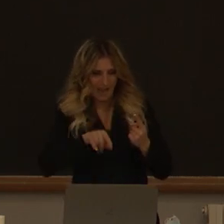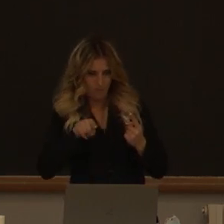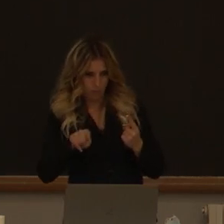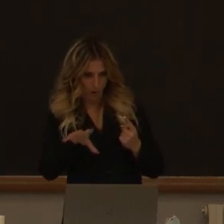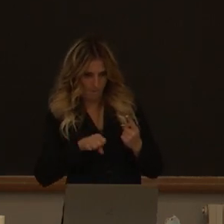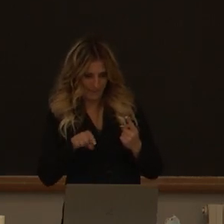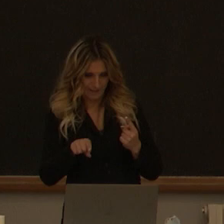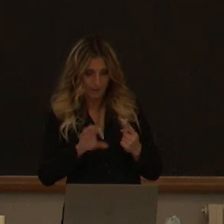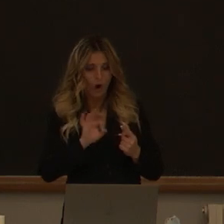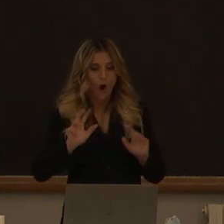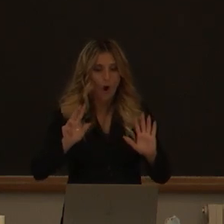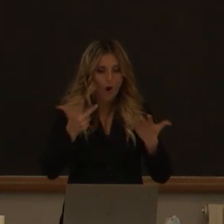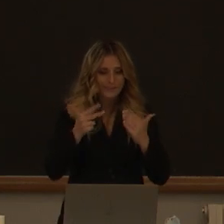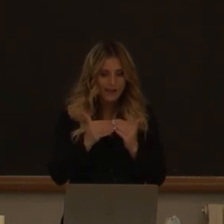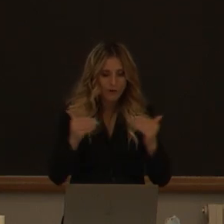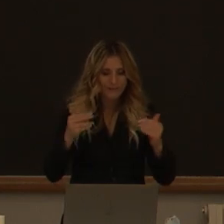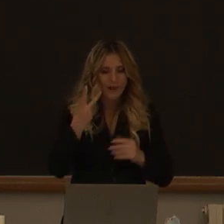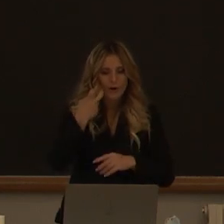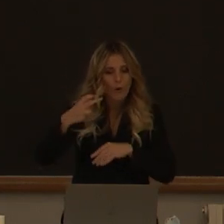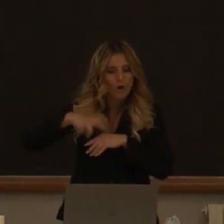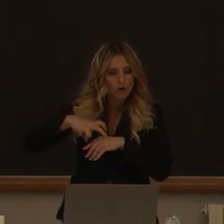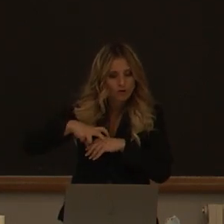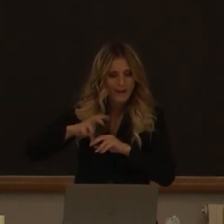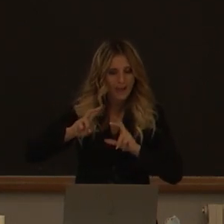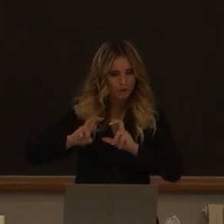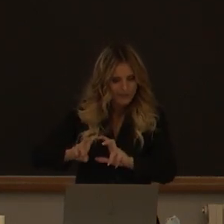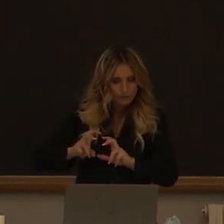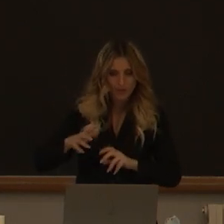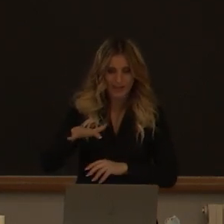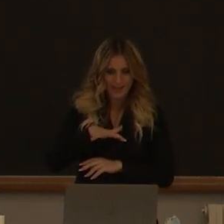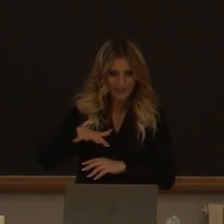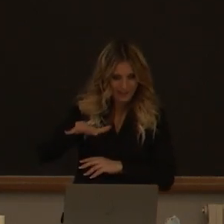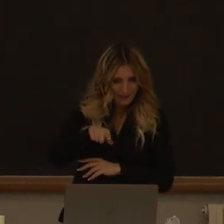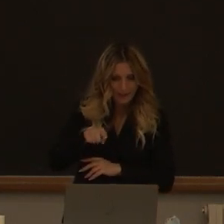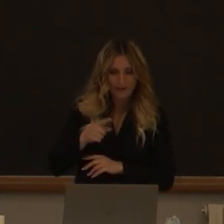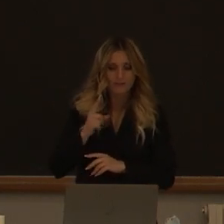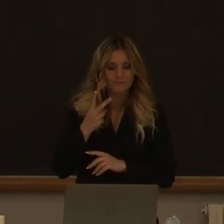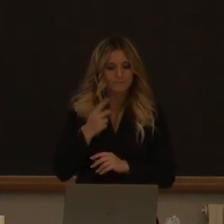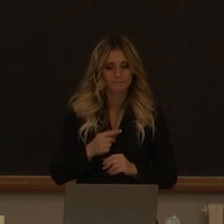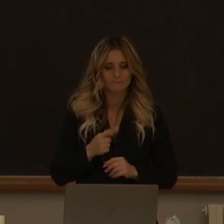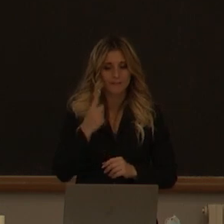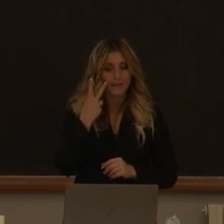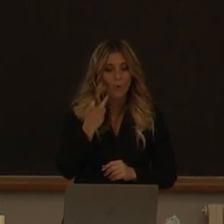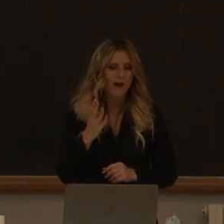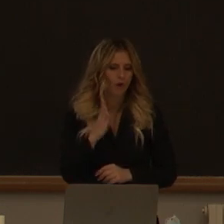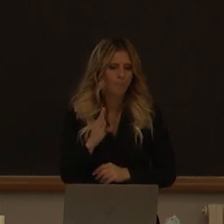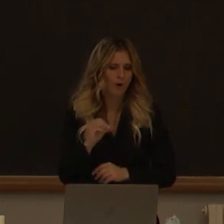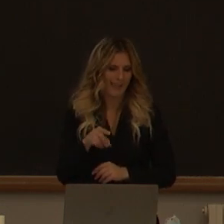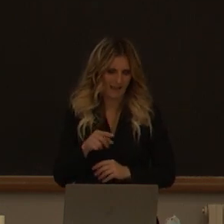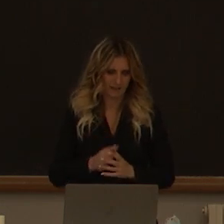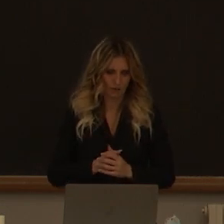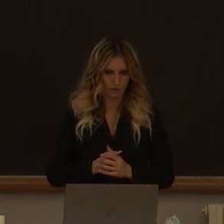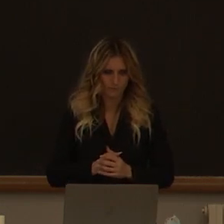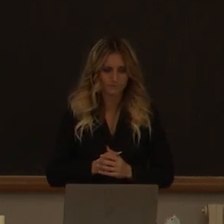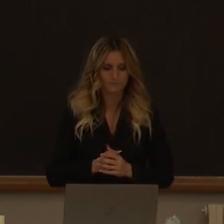nell'ottavo livello nel caso di dottorati di ricerca in discipline ambientali con caratterizzazione botanica. Analogo a